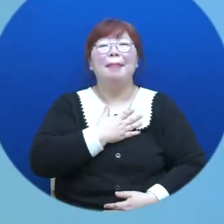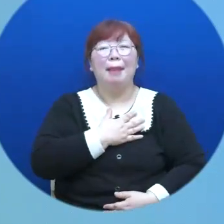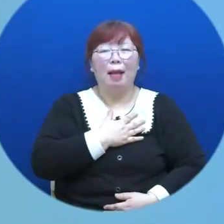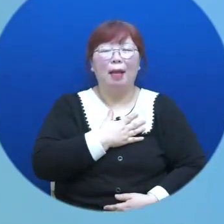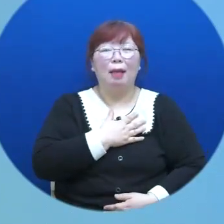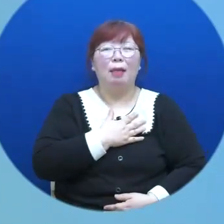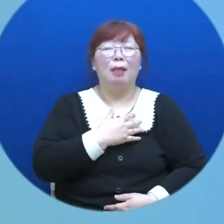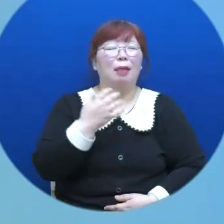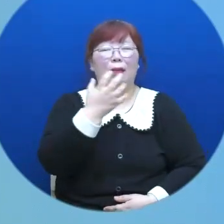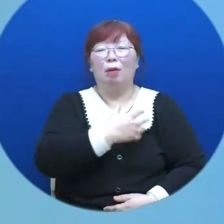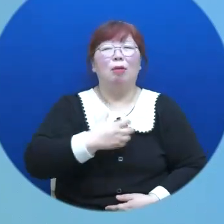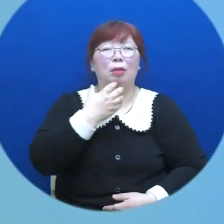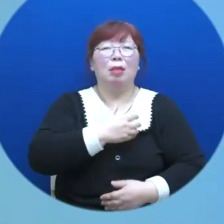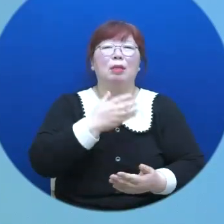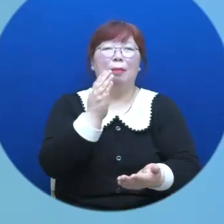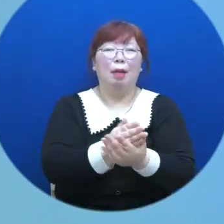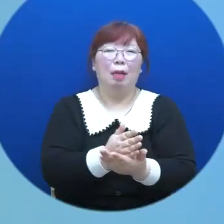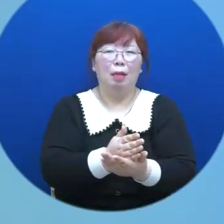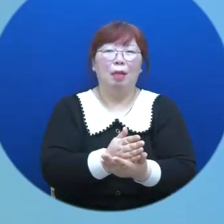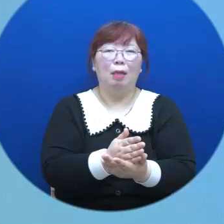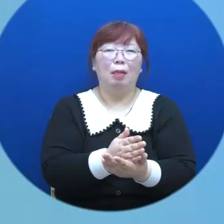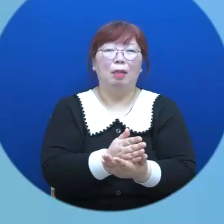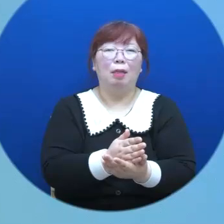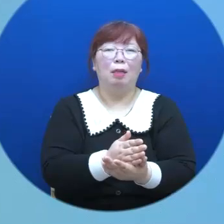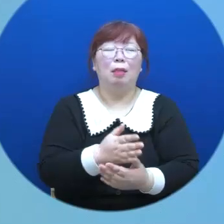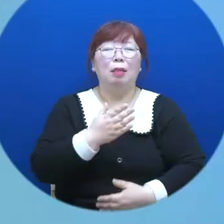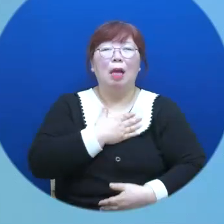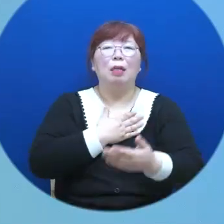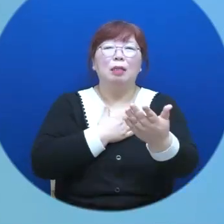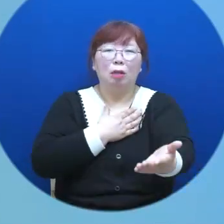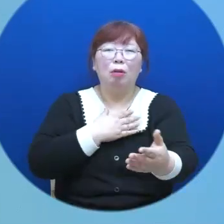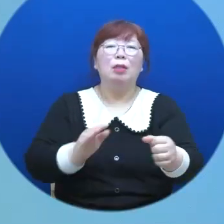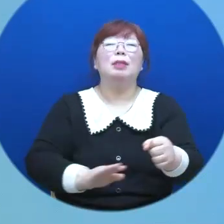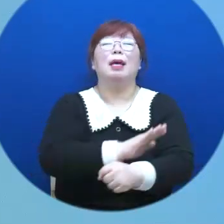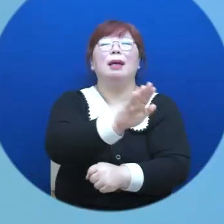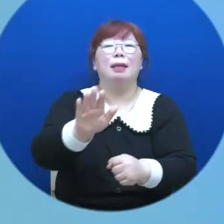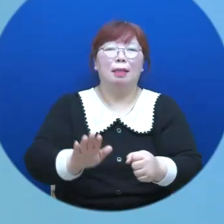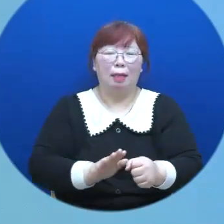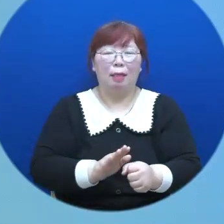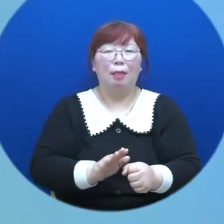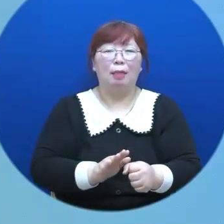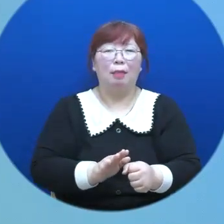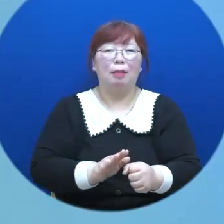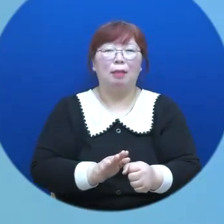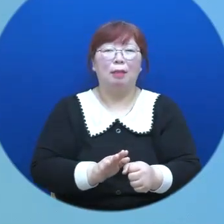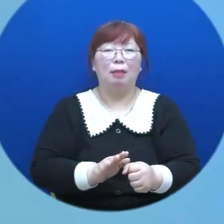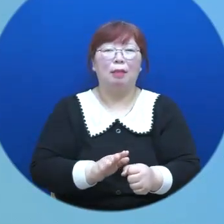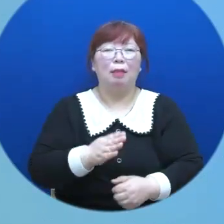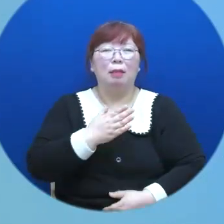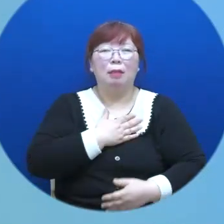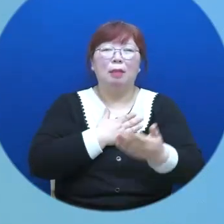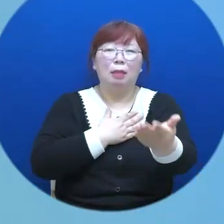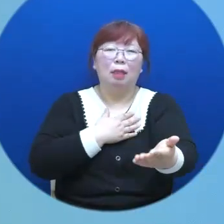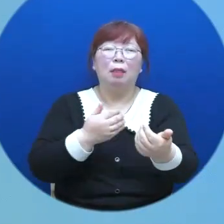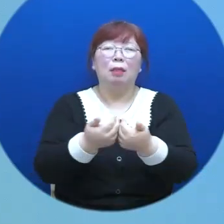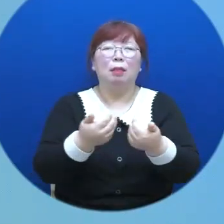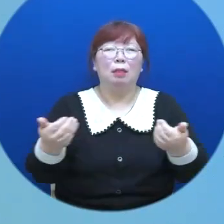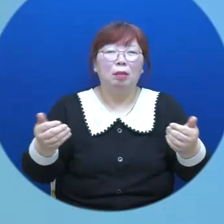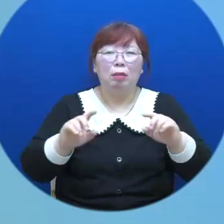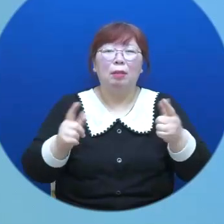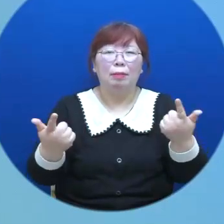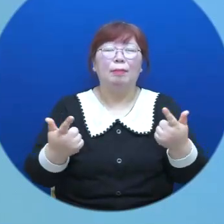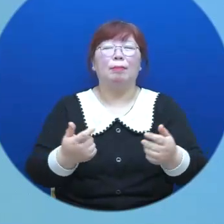그리고 걱정하지 마라. 나는 너를 사랑한다. 나는 너를 떠나지 아니할